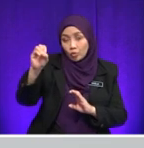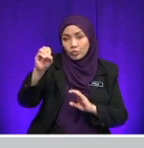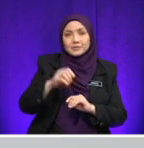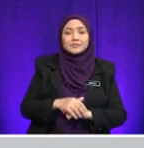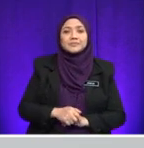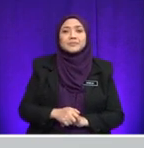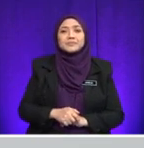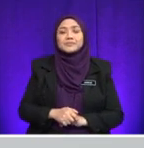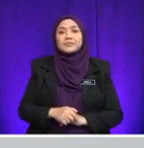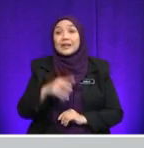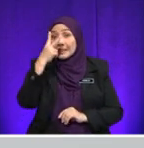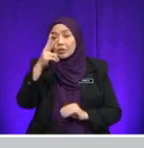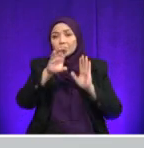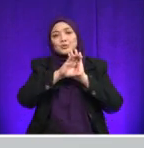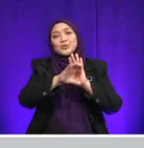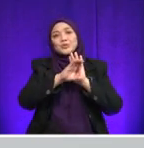lihat contoh